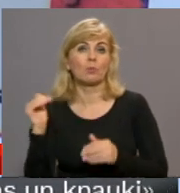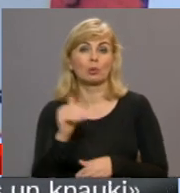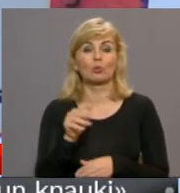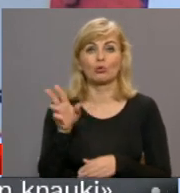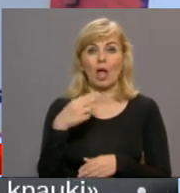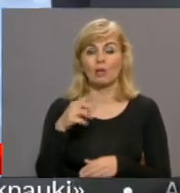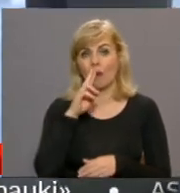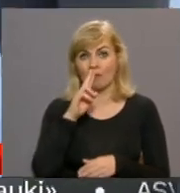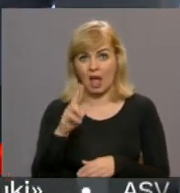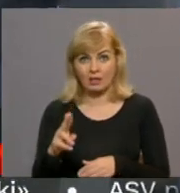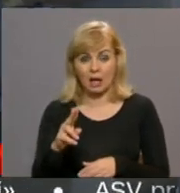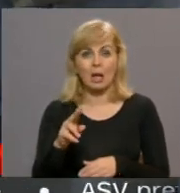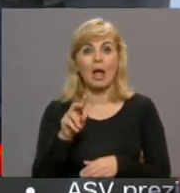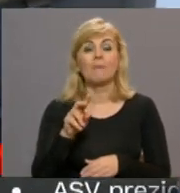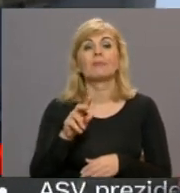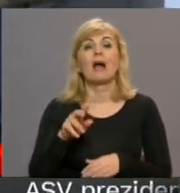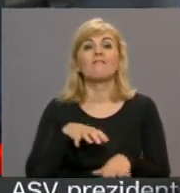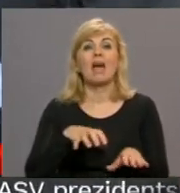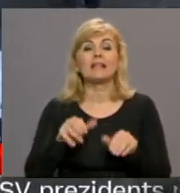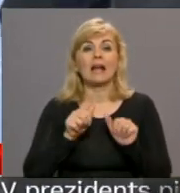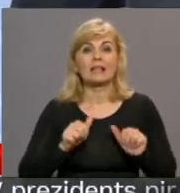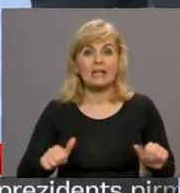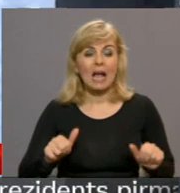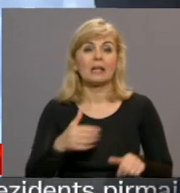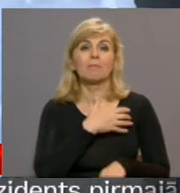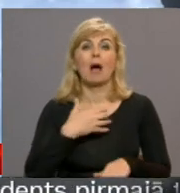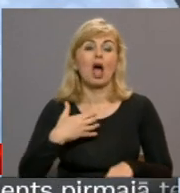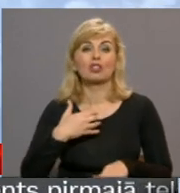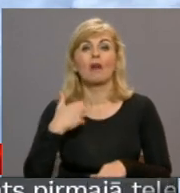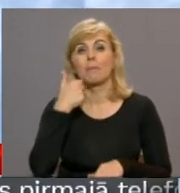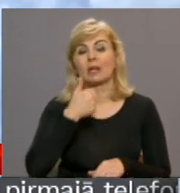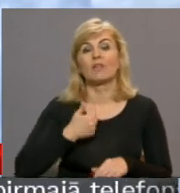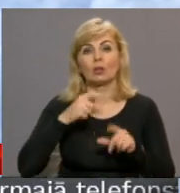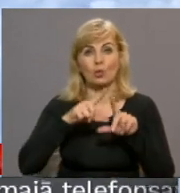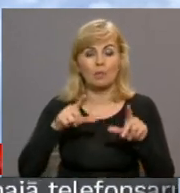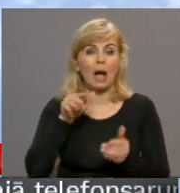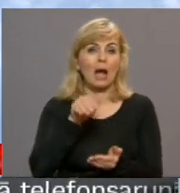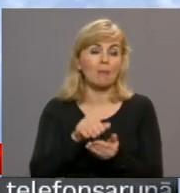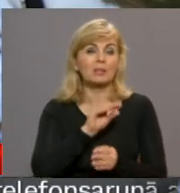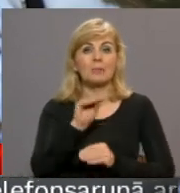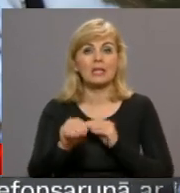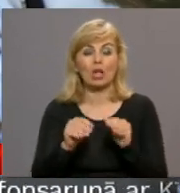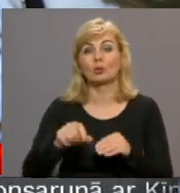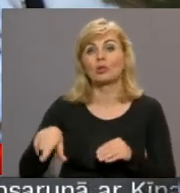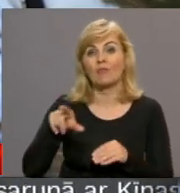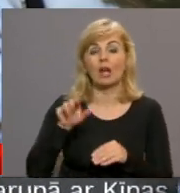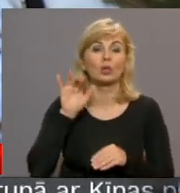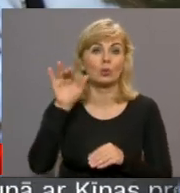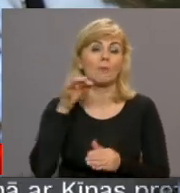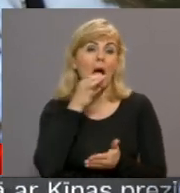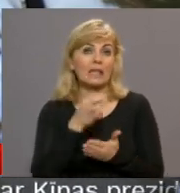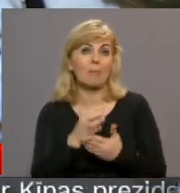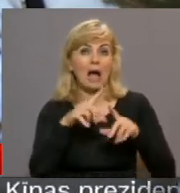eiro nedēļā. PVD skaidro, ka pašvaldības un privātie uzņēmēji dzīvnieku kapsētas ierīkotu vairāk, ja turpmāk